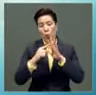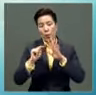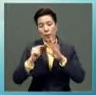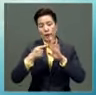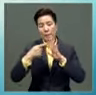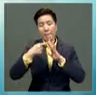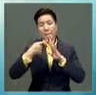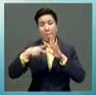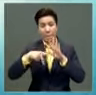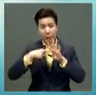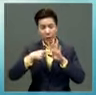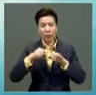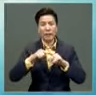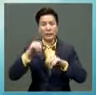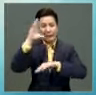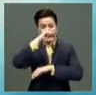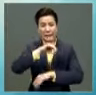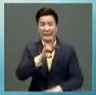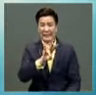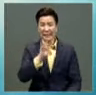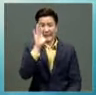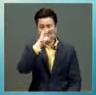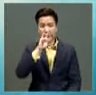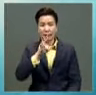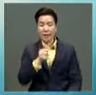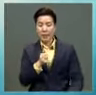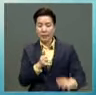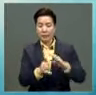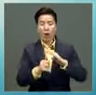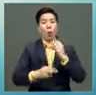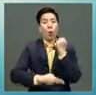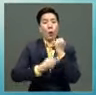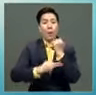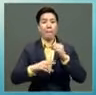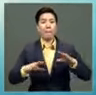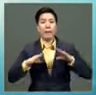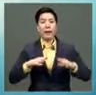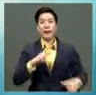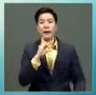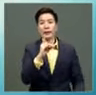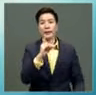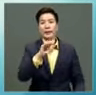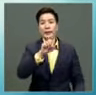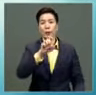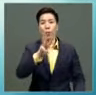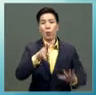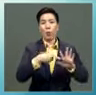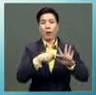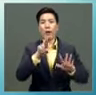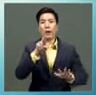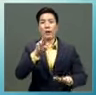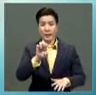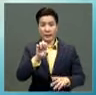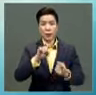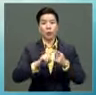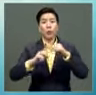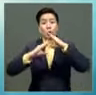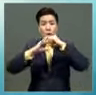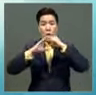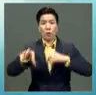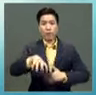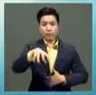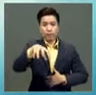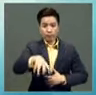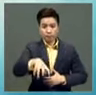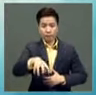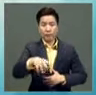า19นาฬิกาและได้เข้าพักที่โรงแรมดีวารีอำเภอเมืองจังหวัดระยองนะครับ